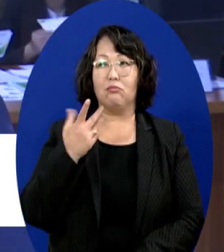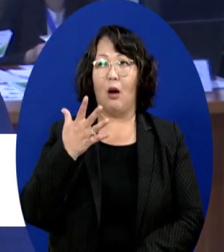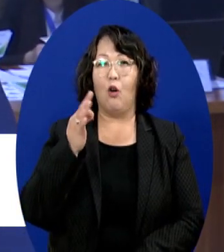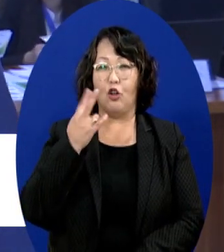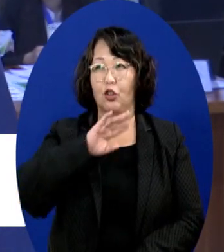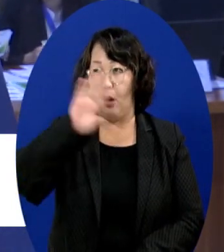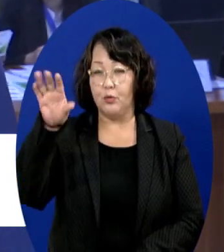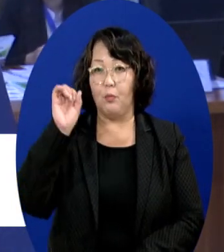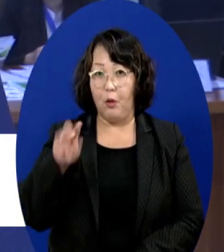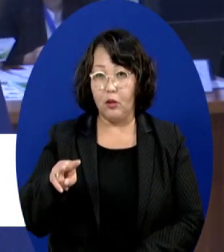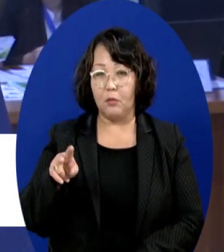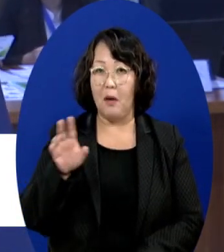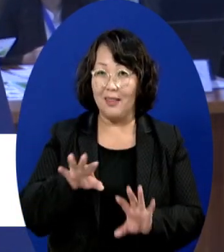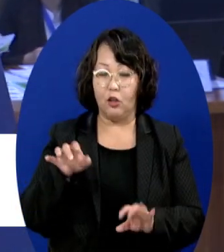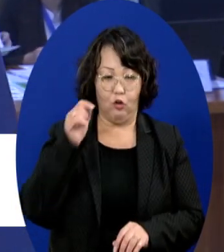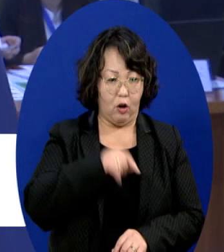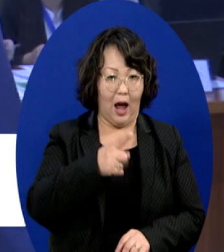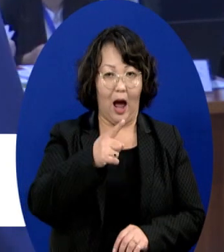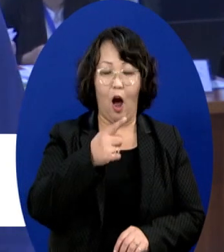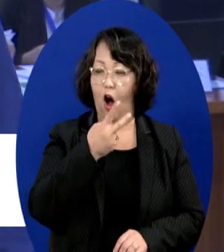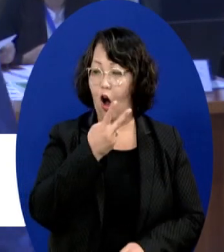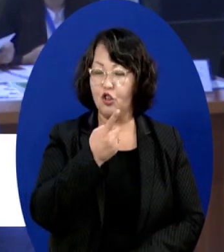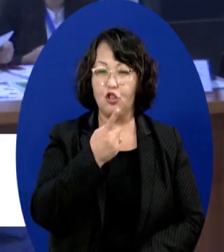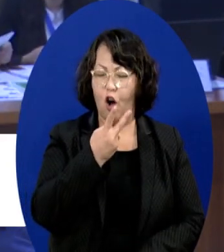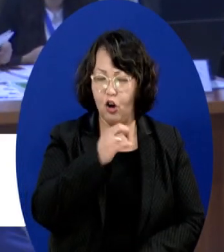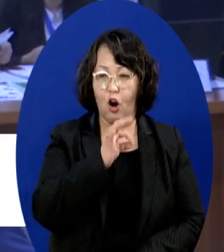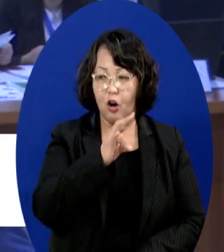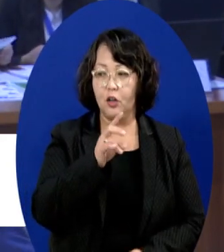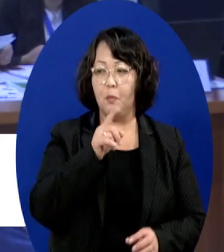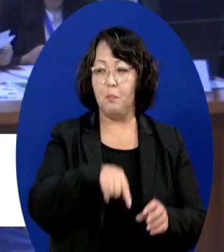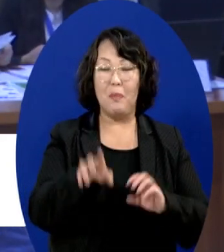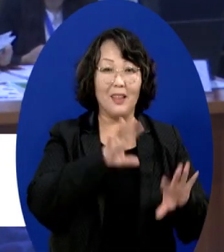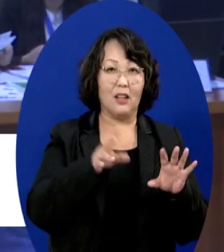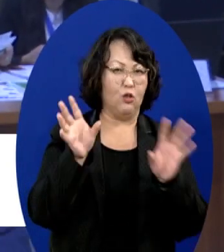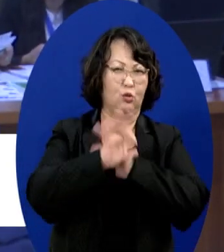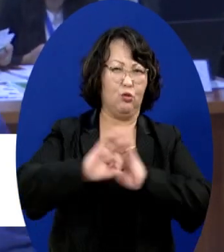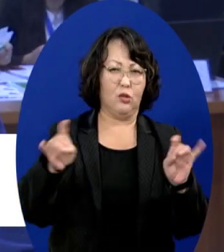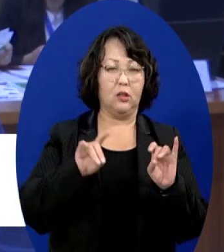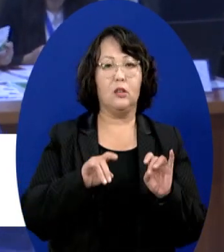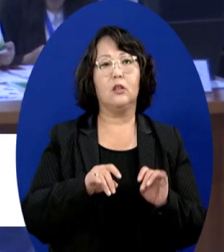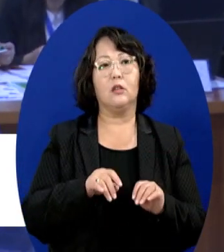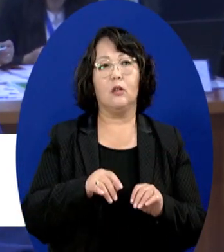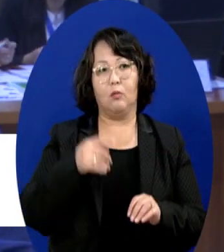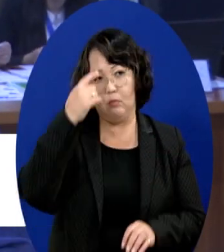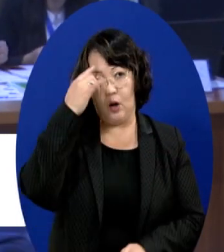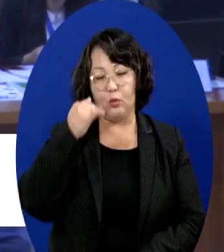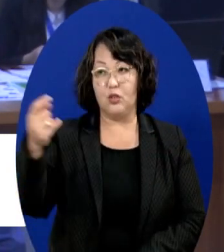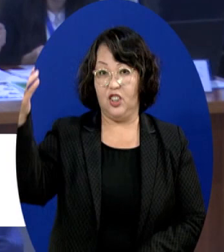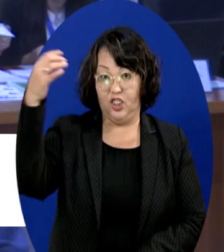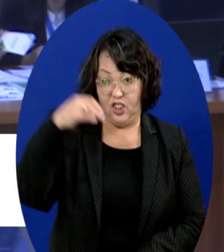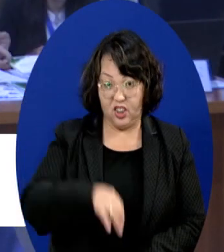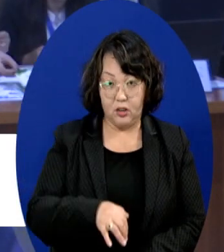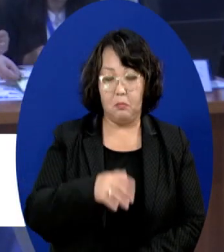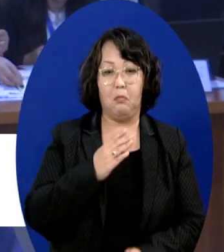Монголын нөхцөл байдал хоёр эрсдэл өөр гэсэн байна. Тэгэхээр бид одоо тэр 15 жилийн өмнө яваад Монголд ирсэн иргэдийг Монголдөө бас